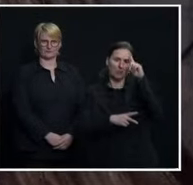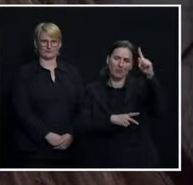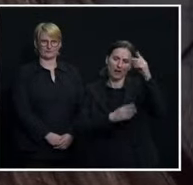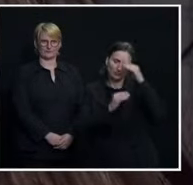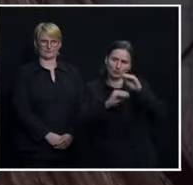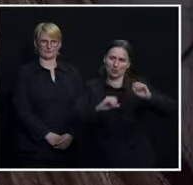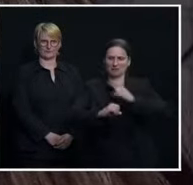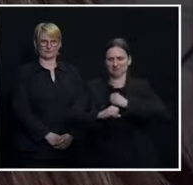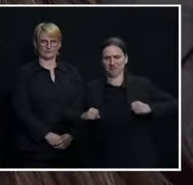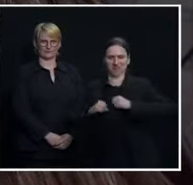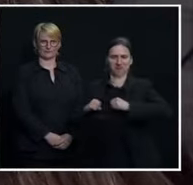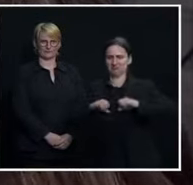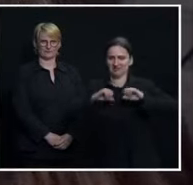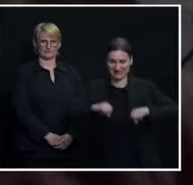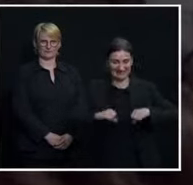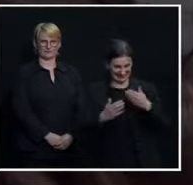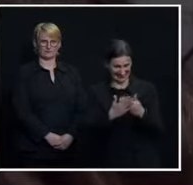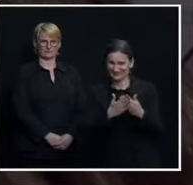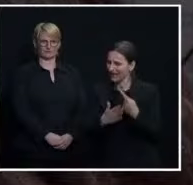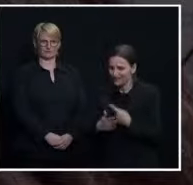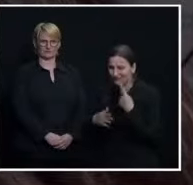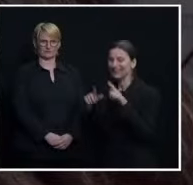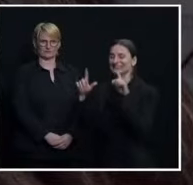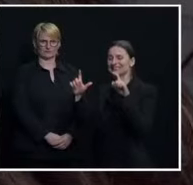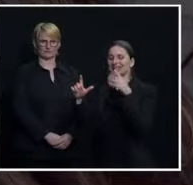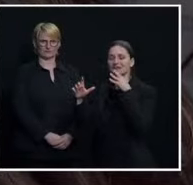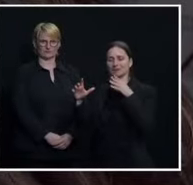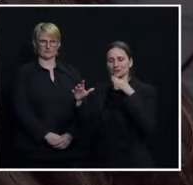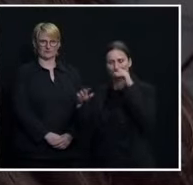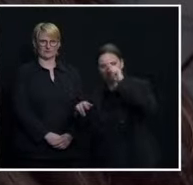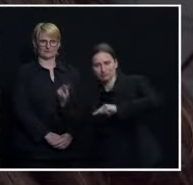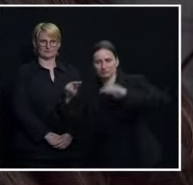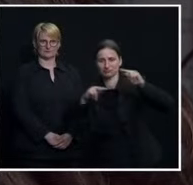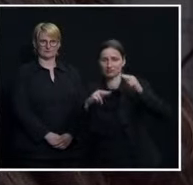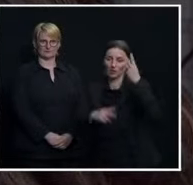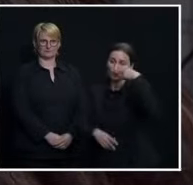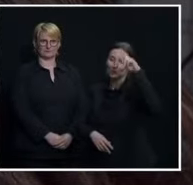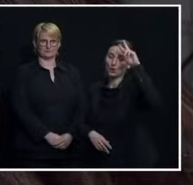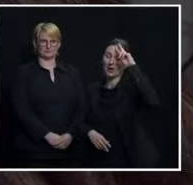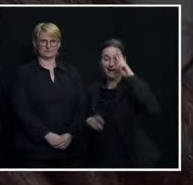den Ellbogen sich ihr Recht erkämpfen. Und genau das wollen wir als Gesellschaft nicht. Wir wollen